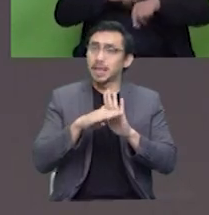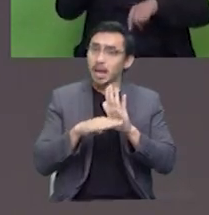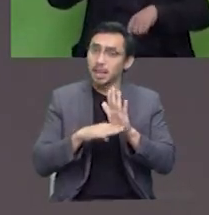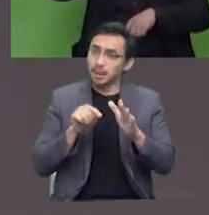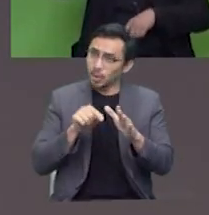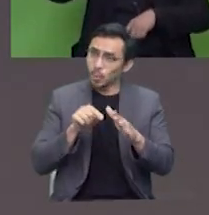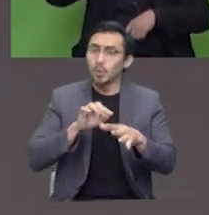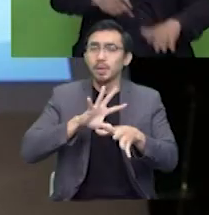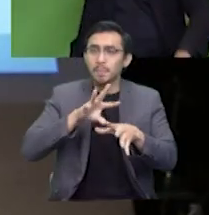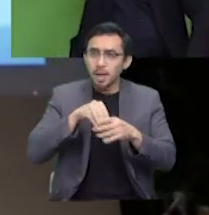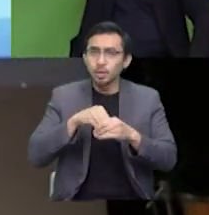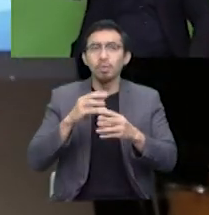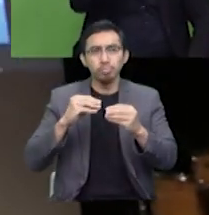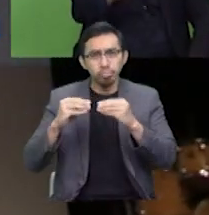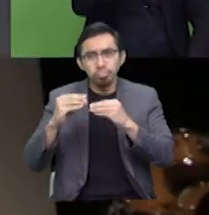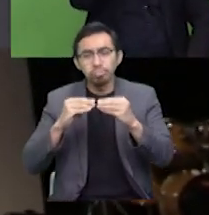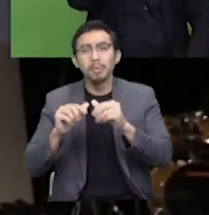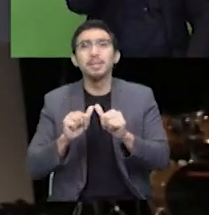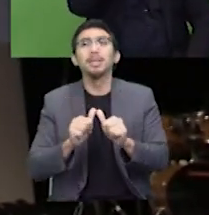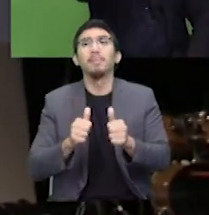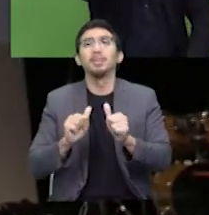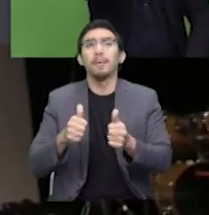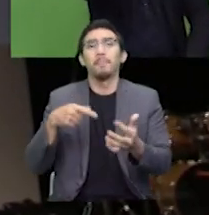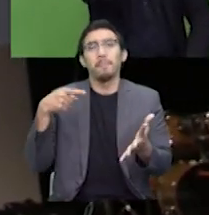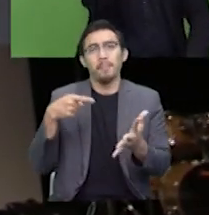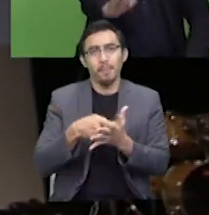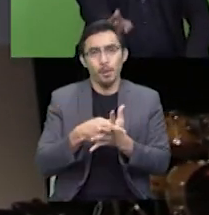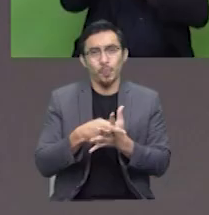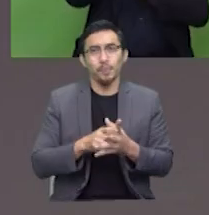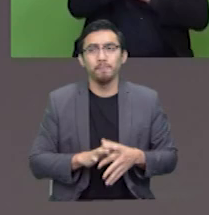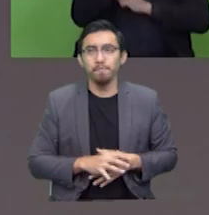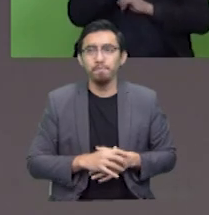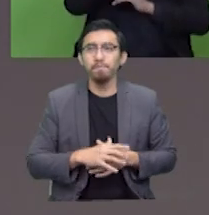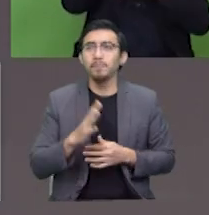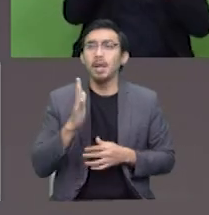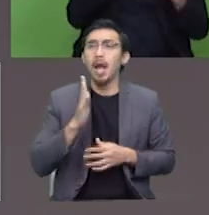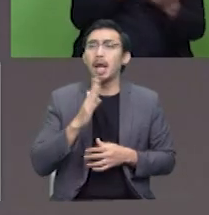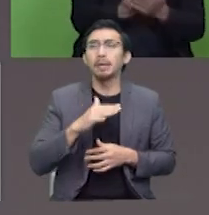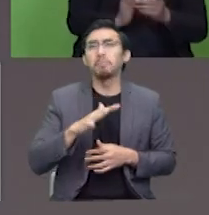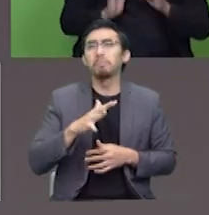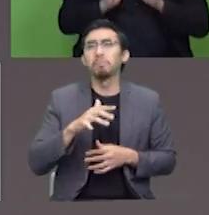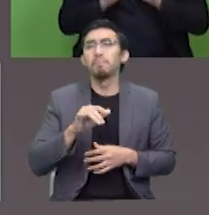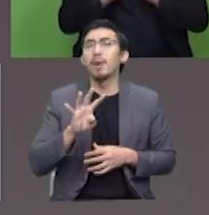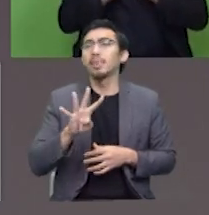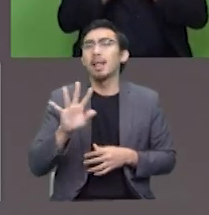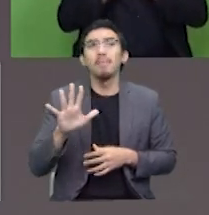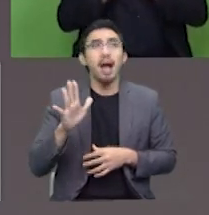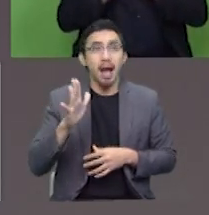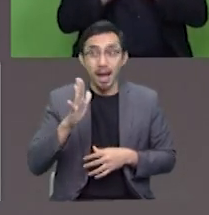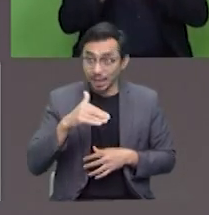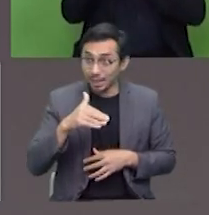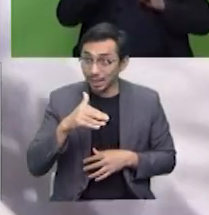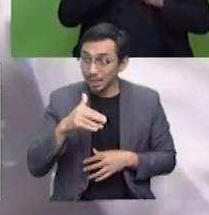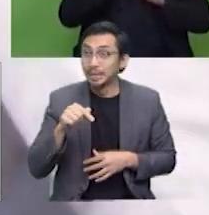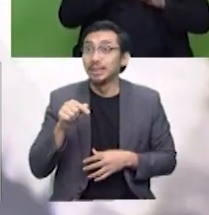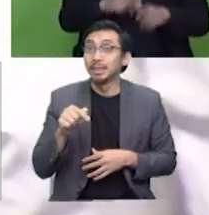hari pencoblosan. Sisa waktu 45 hari akan digunakan untuk mengenalkan program-program unggulan agar masyarakat semakin